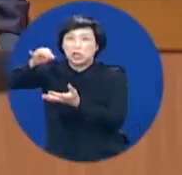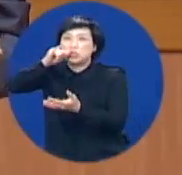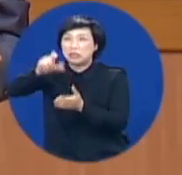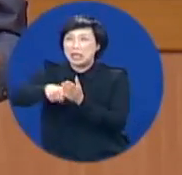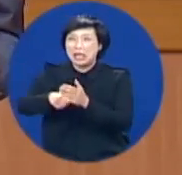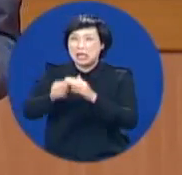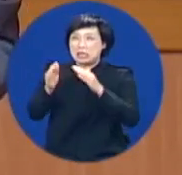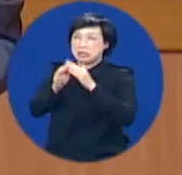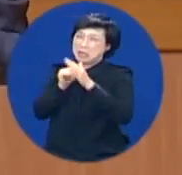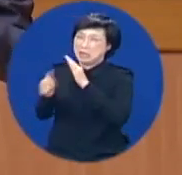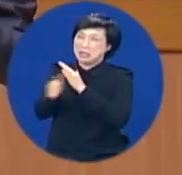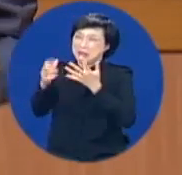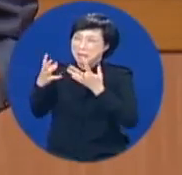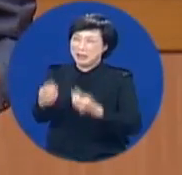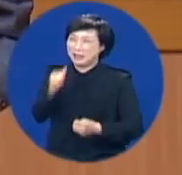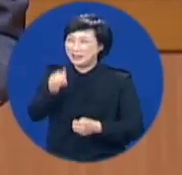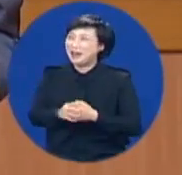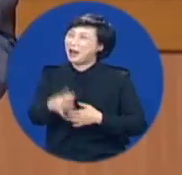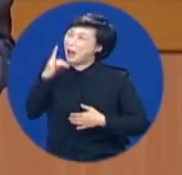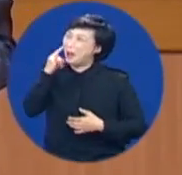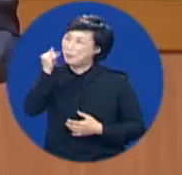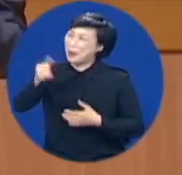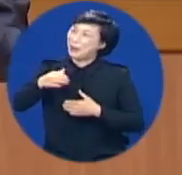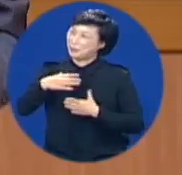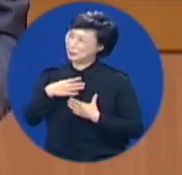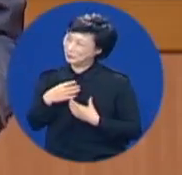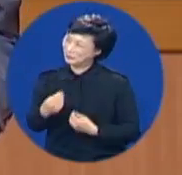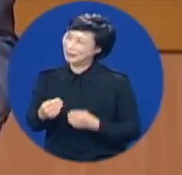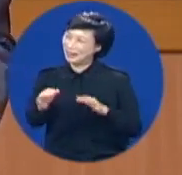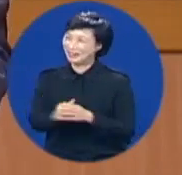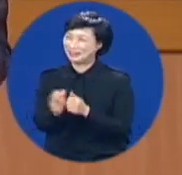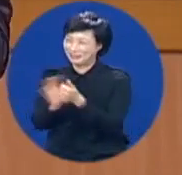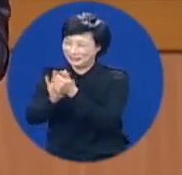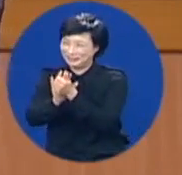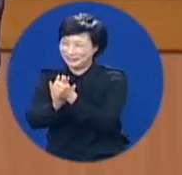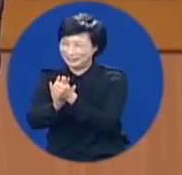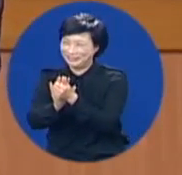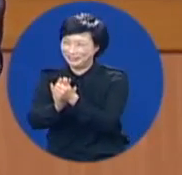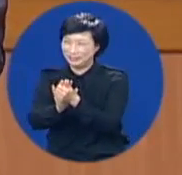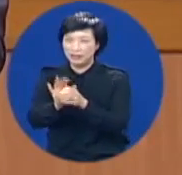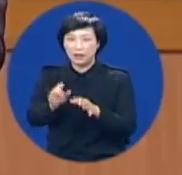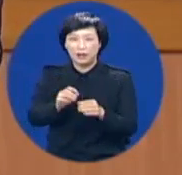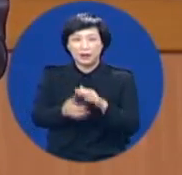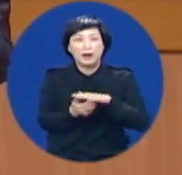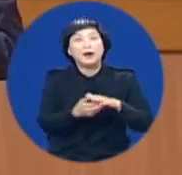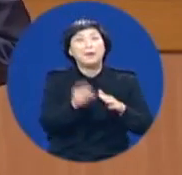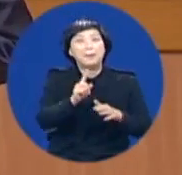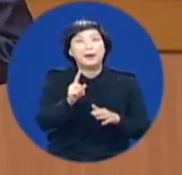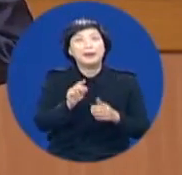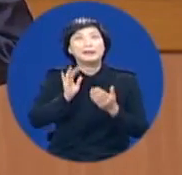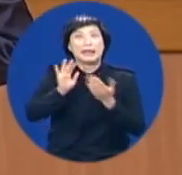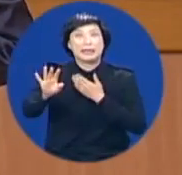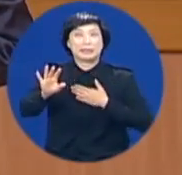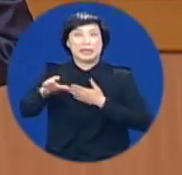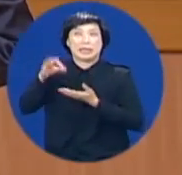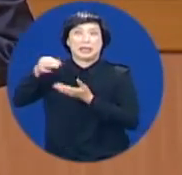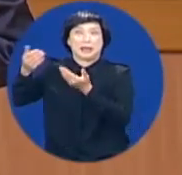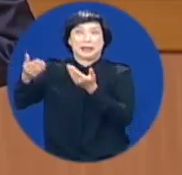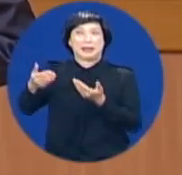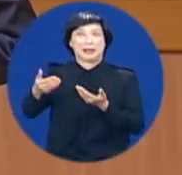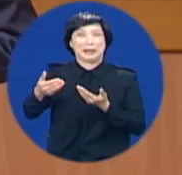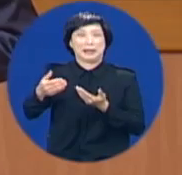가죠. 안녕하시냐고, 이러러 왔다고. 목적은 뭐냐? 나중에 돈 많이 달라는 게 나한테 죽을